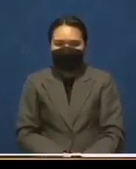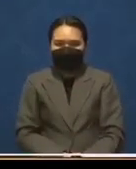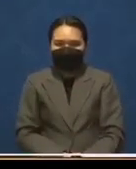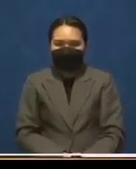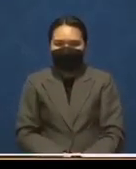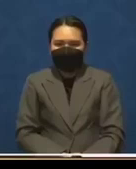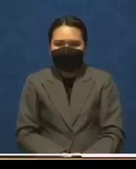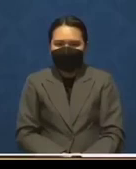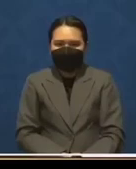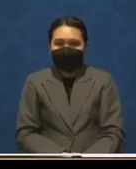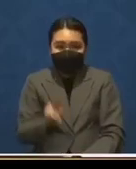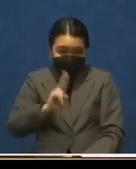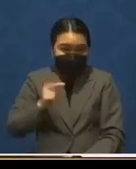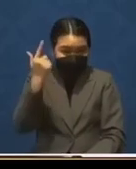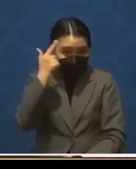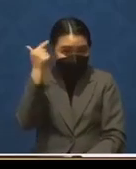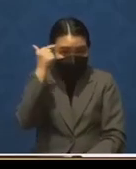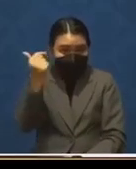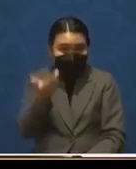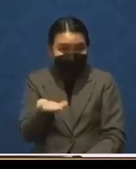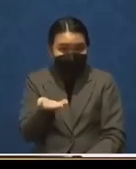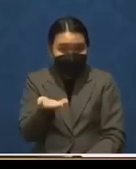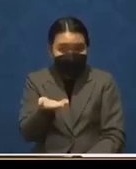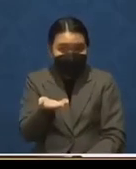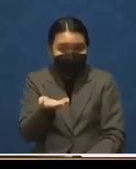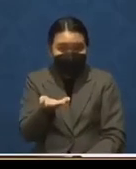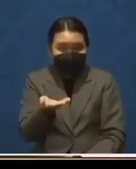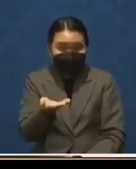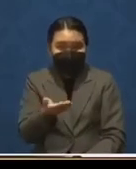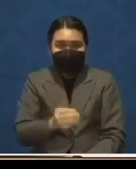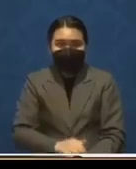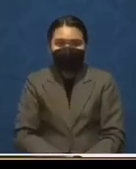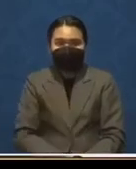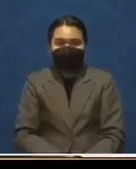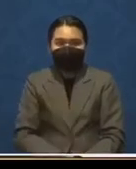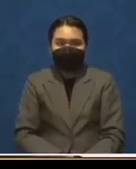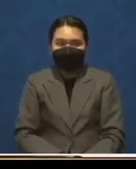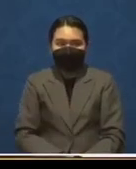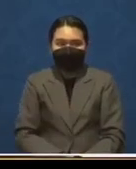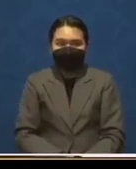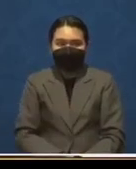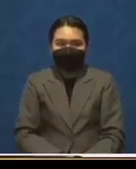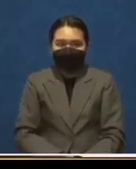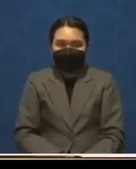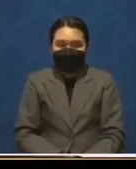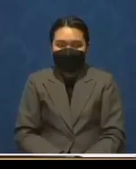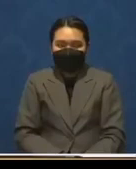พี่เดือนเคยใช้ไหม ไม่เคยใช้ค่ะใช้เตาแก๊สแล้ว จุดนี้ไงเนี่ย